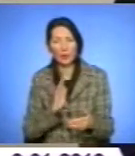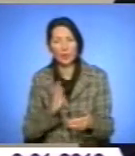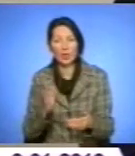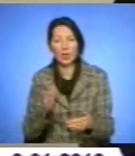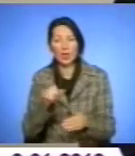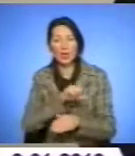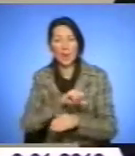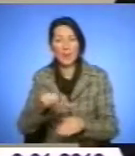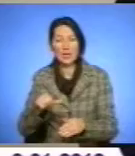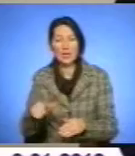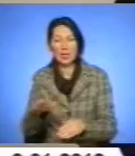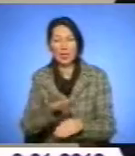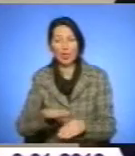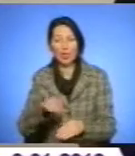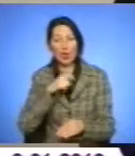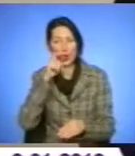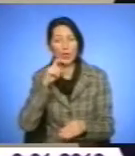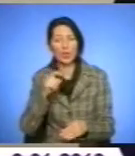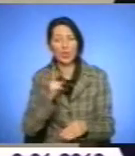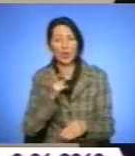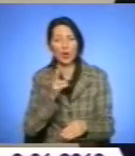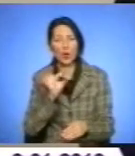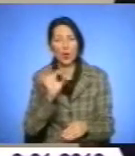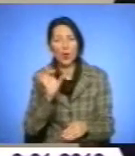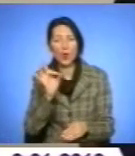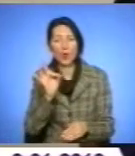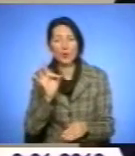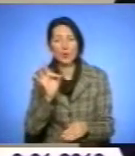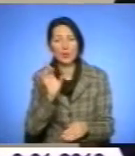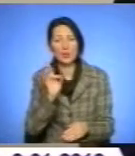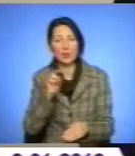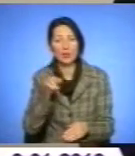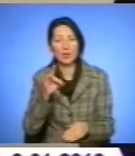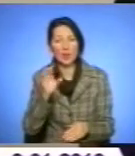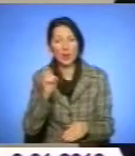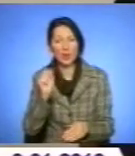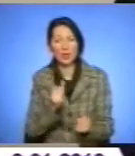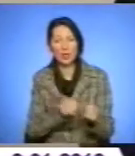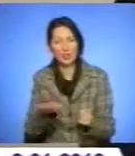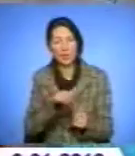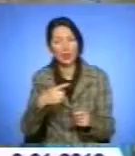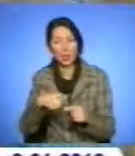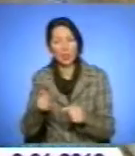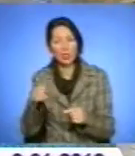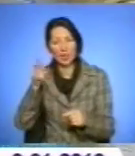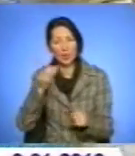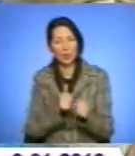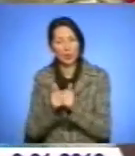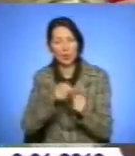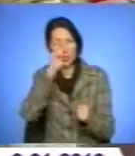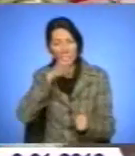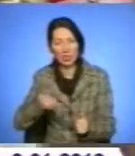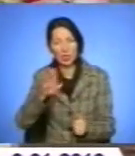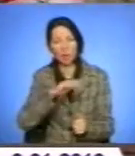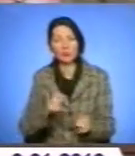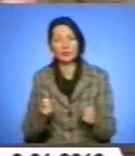митну територію України контрабандним шляхом з території інших суміжних з Україною держав. Злочинну схему